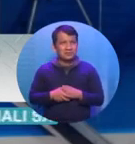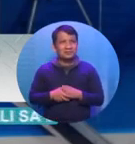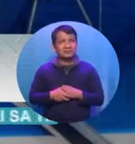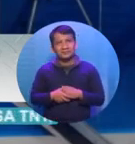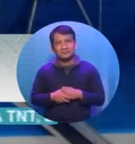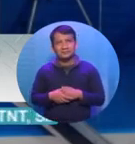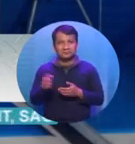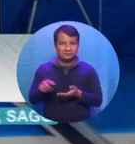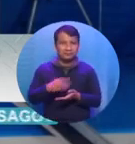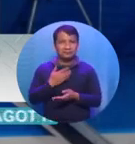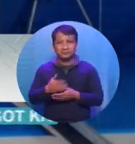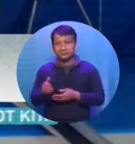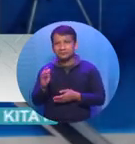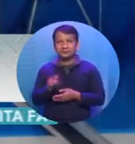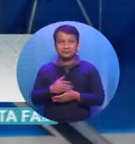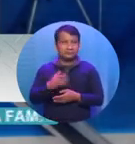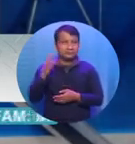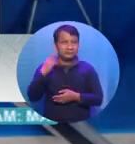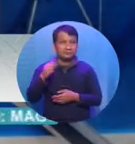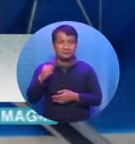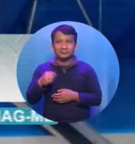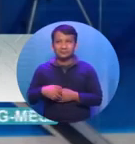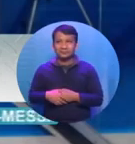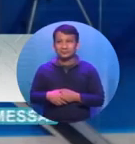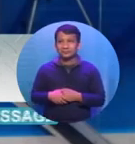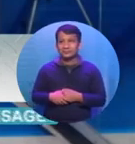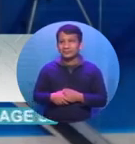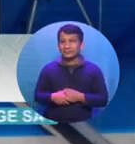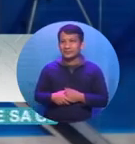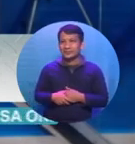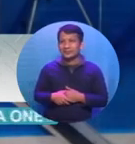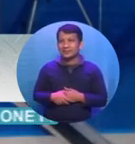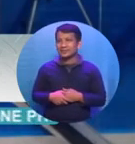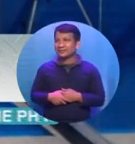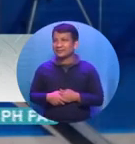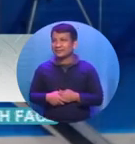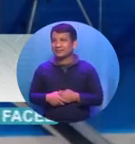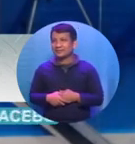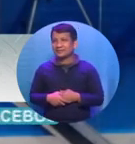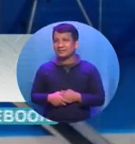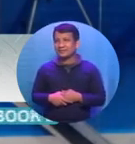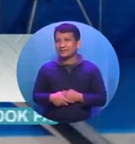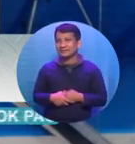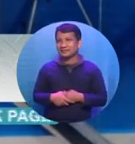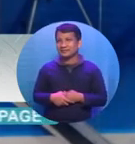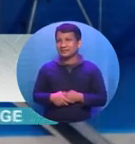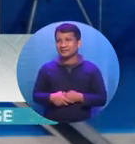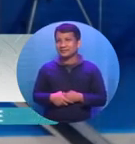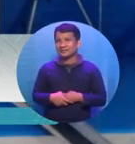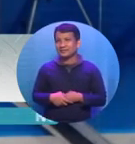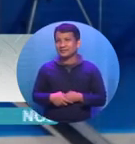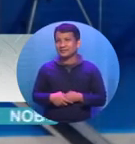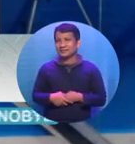iiwanan, sigurado ko yun. Sarabi tutuin ang show.